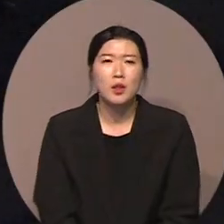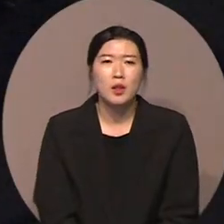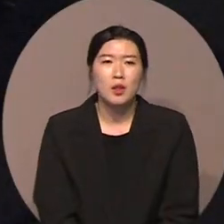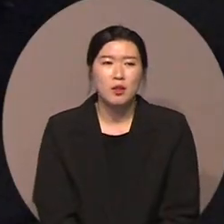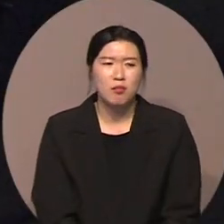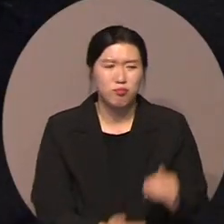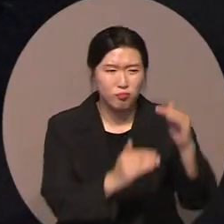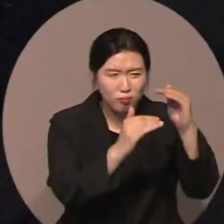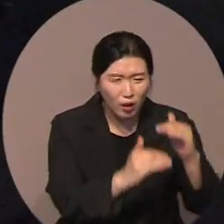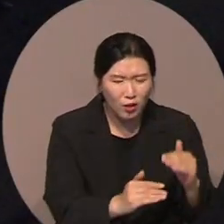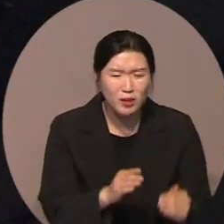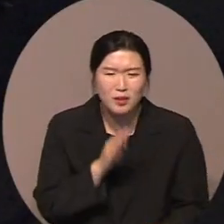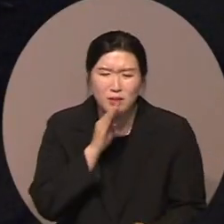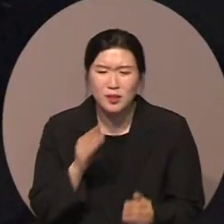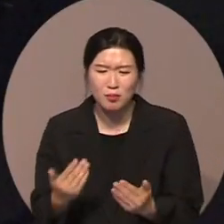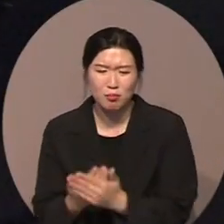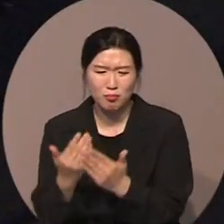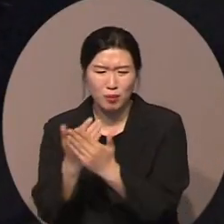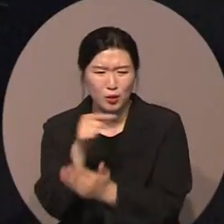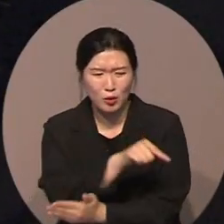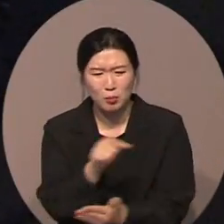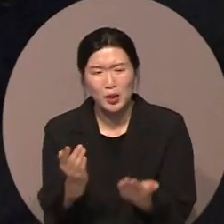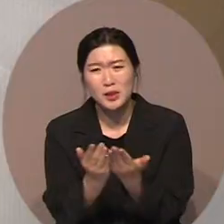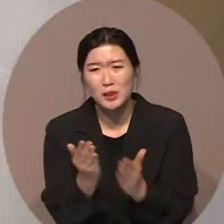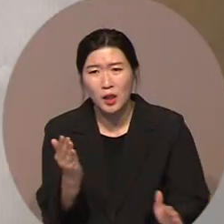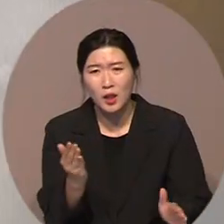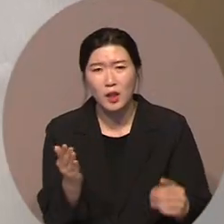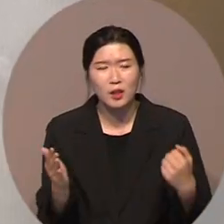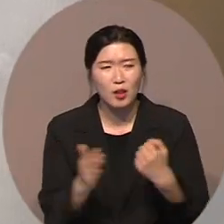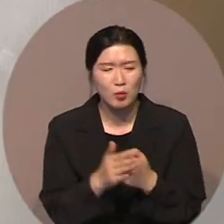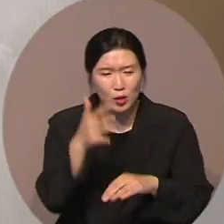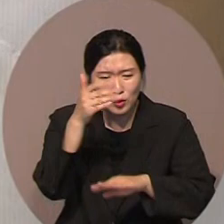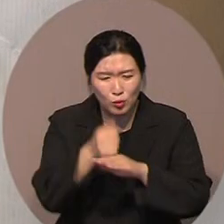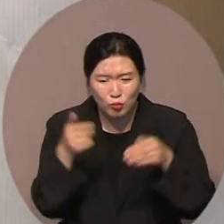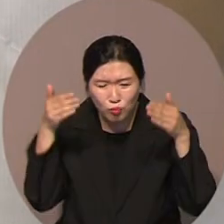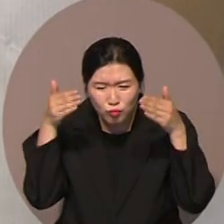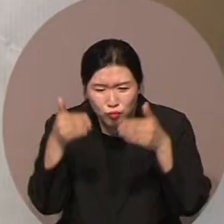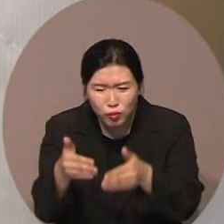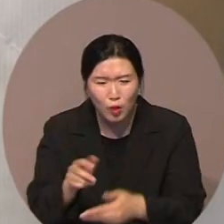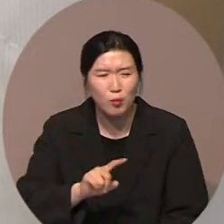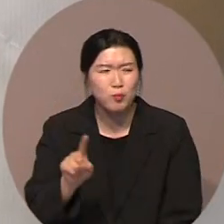역시 우리의 현실과 맞지 않는다거나 단기 성과에 매달리게 되는